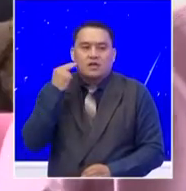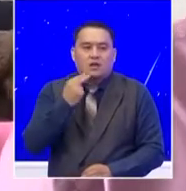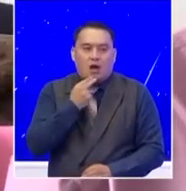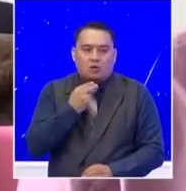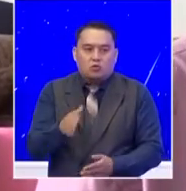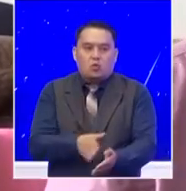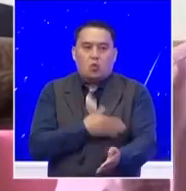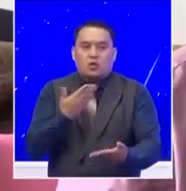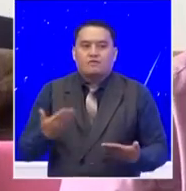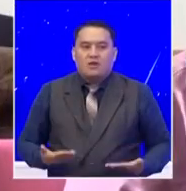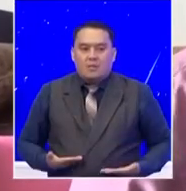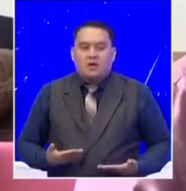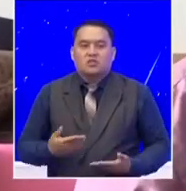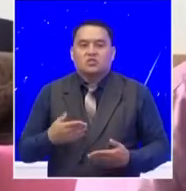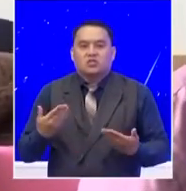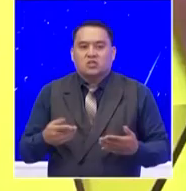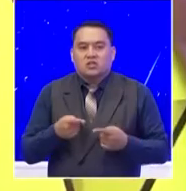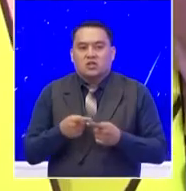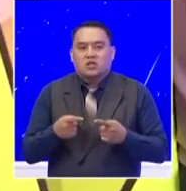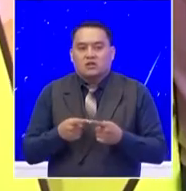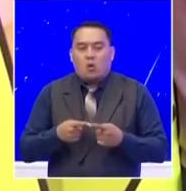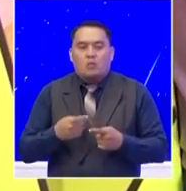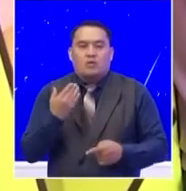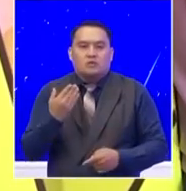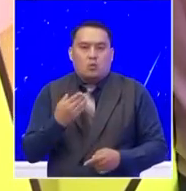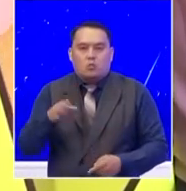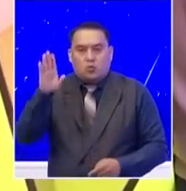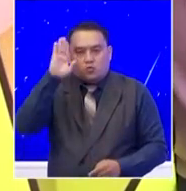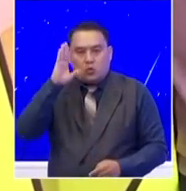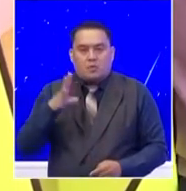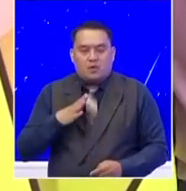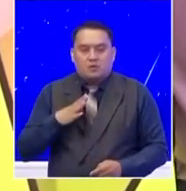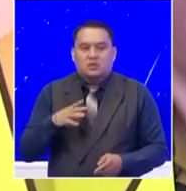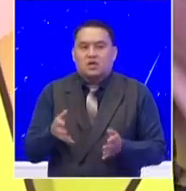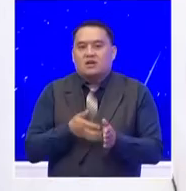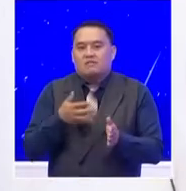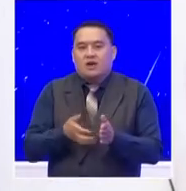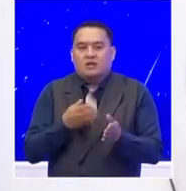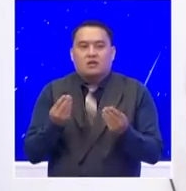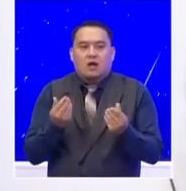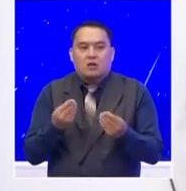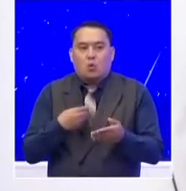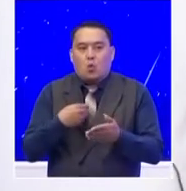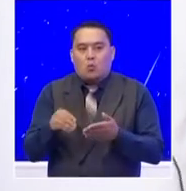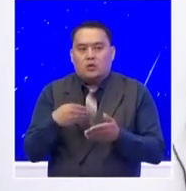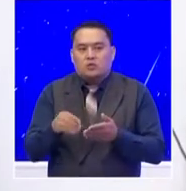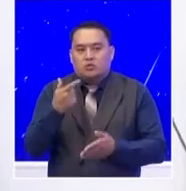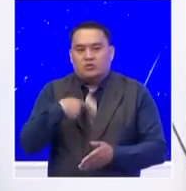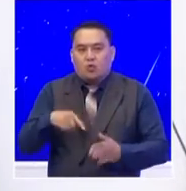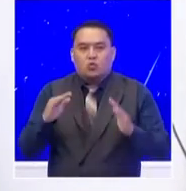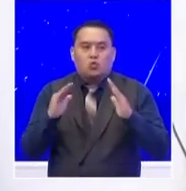Однако долгое время ему пришлось скитаться по съемным домам. По признанию мужчины, у него было недостаточно средств, чтобы купить собственный